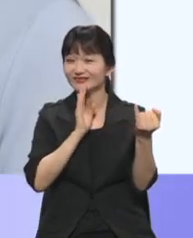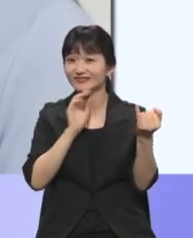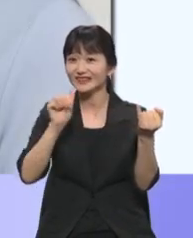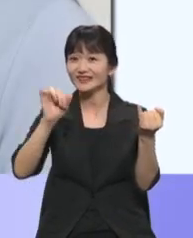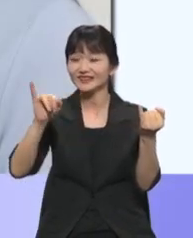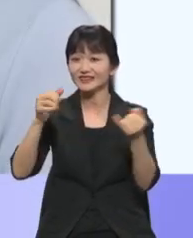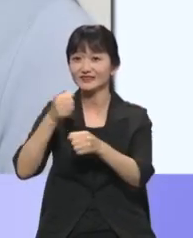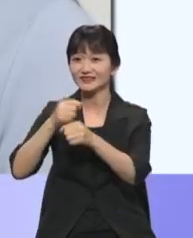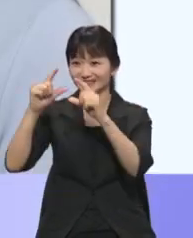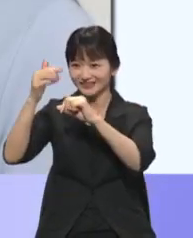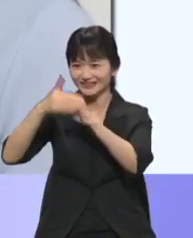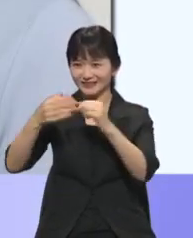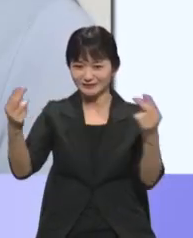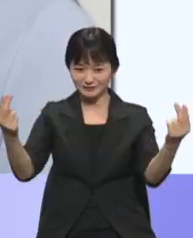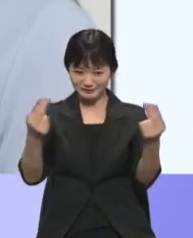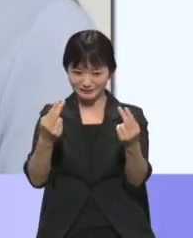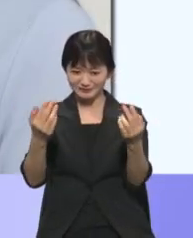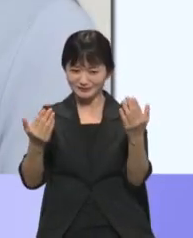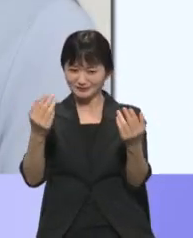만든